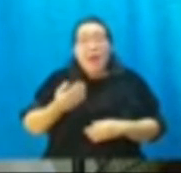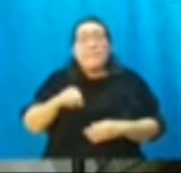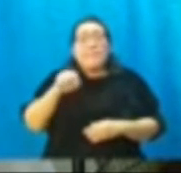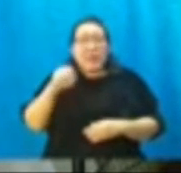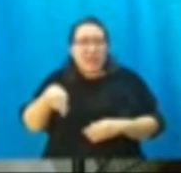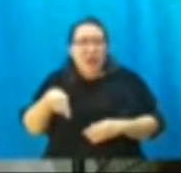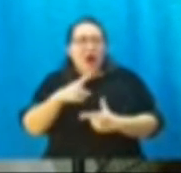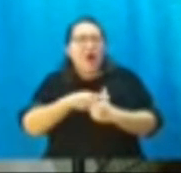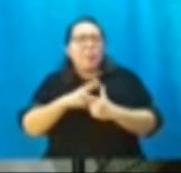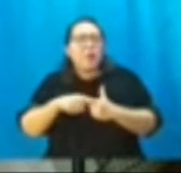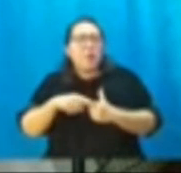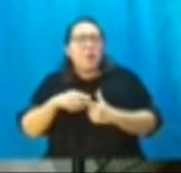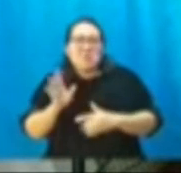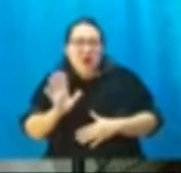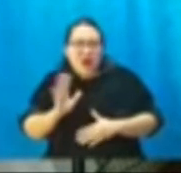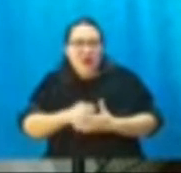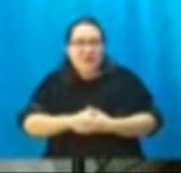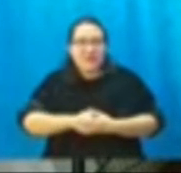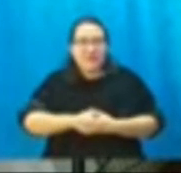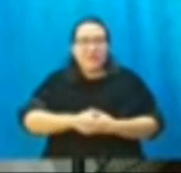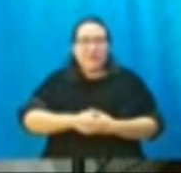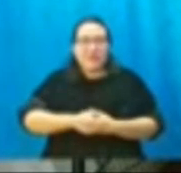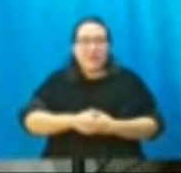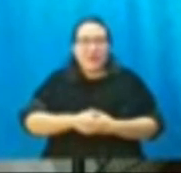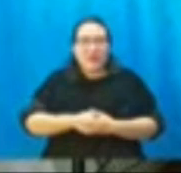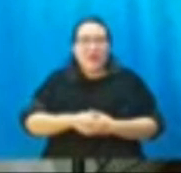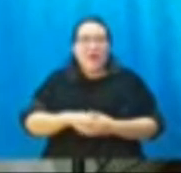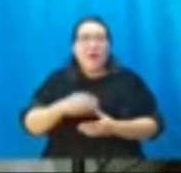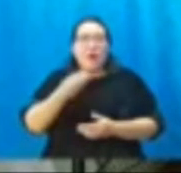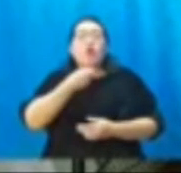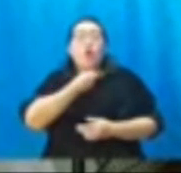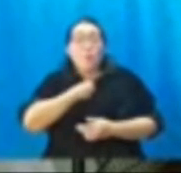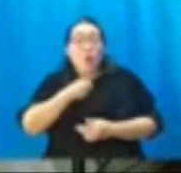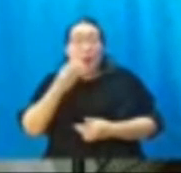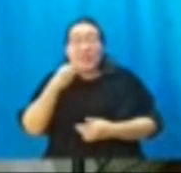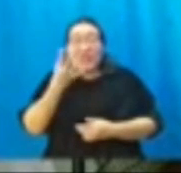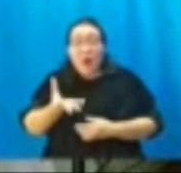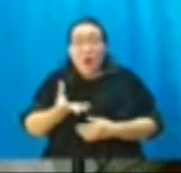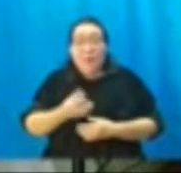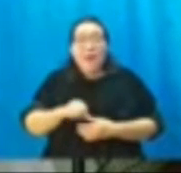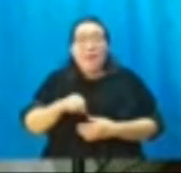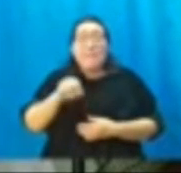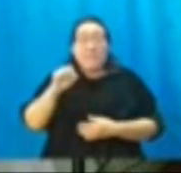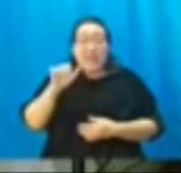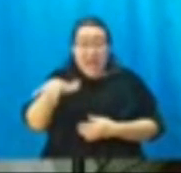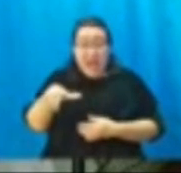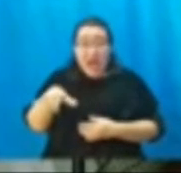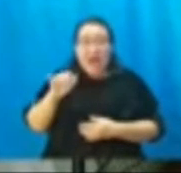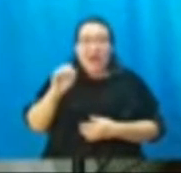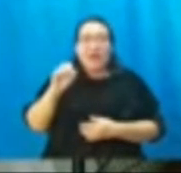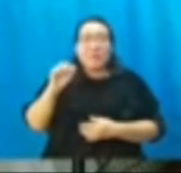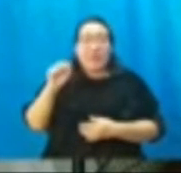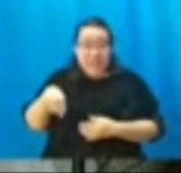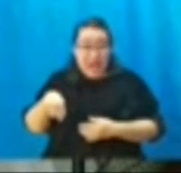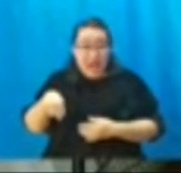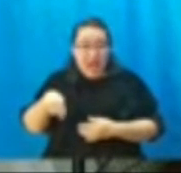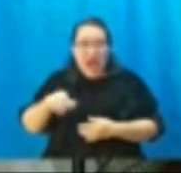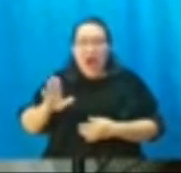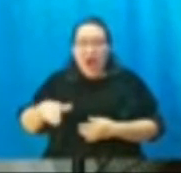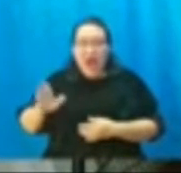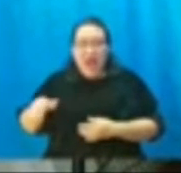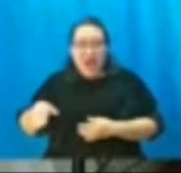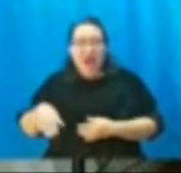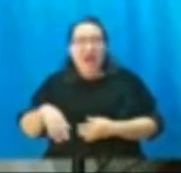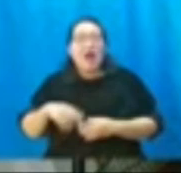jadi Katolik juga tidak anak saya saja supaya apa supaya nanti kalau mau masuk